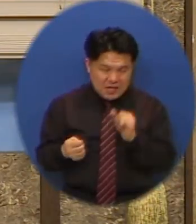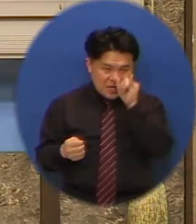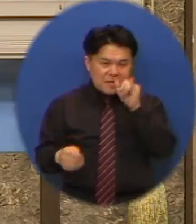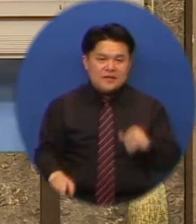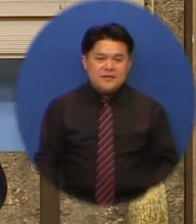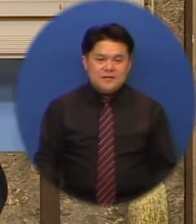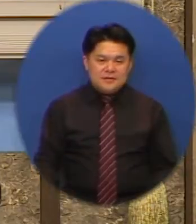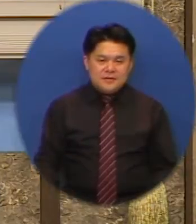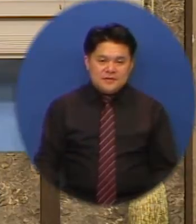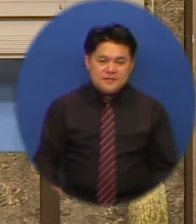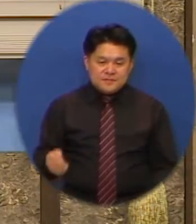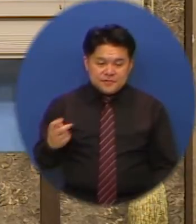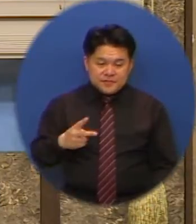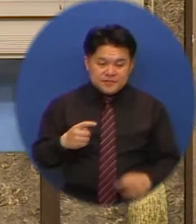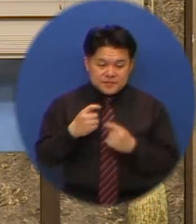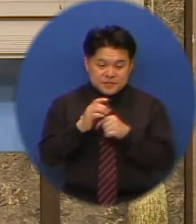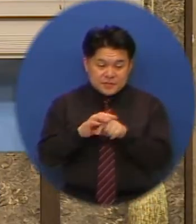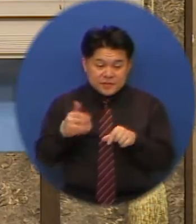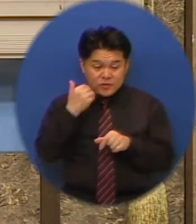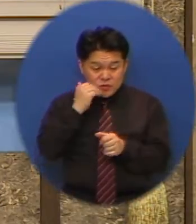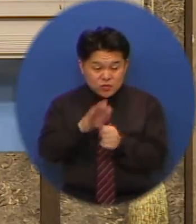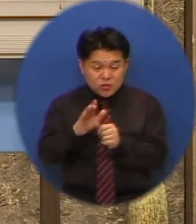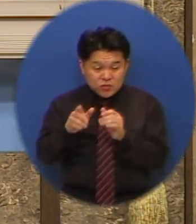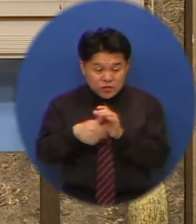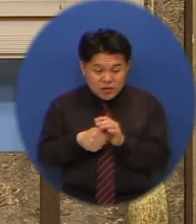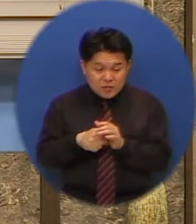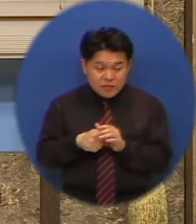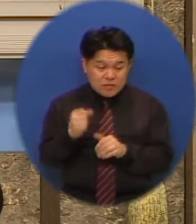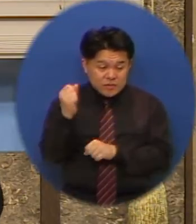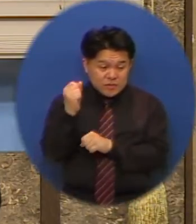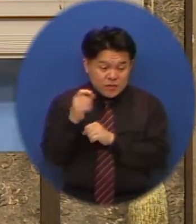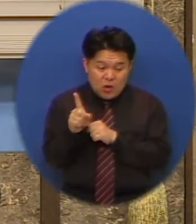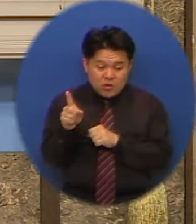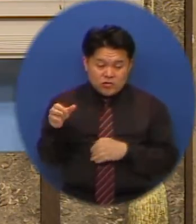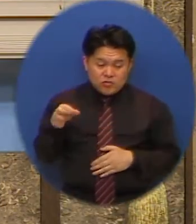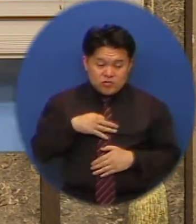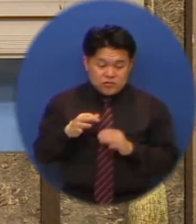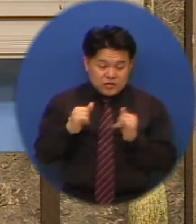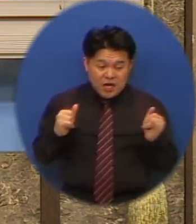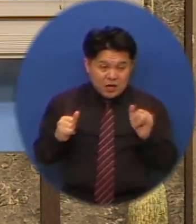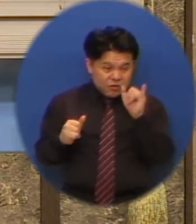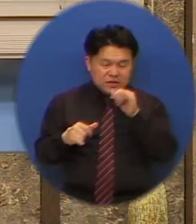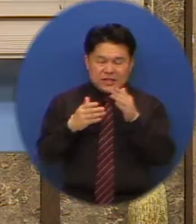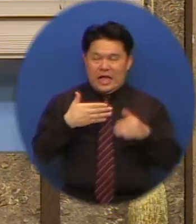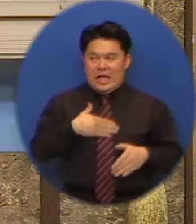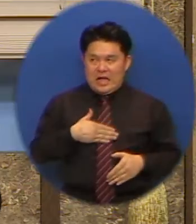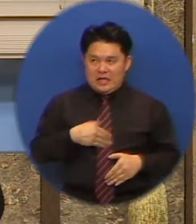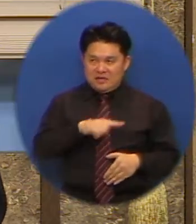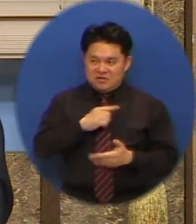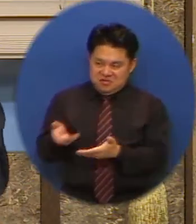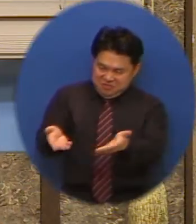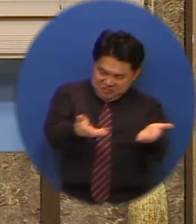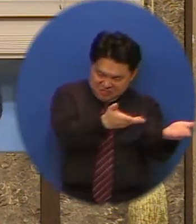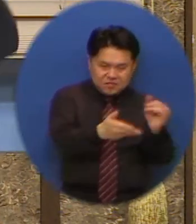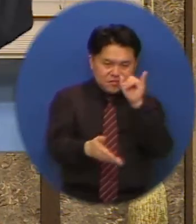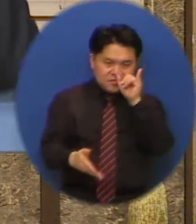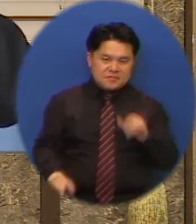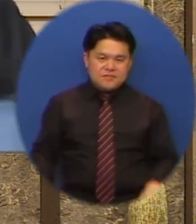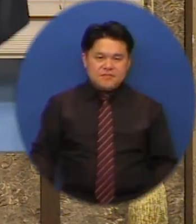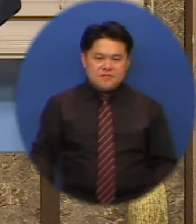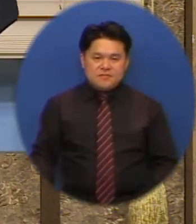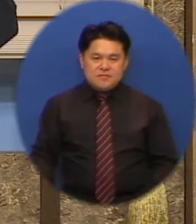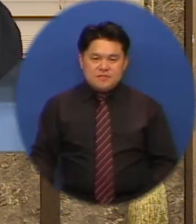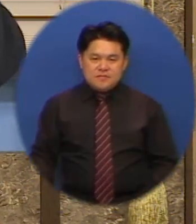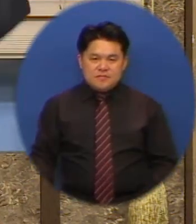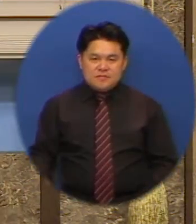민간이 지원을 할 때도 기초생활 수급자면은 다 하는 거예요. 무조건 이제 영순위로 줍니다. 근데 거기서 바로 위에